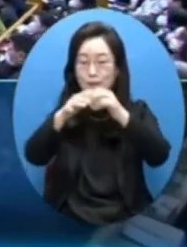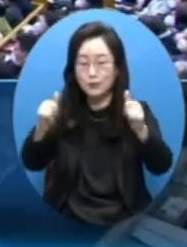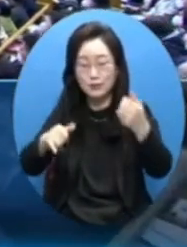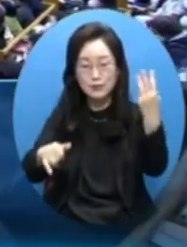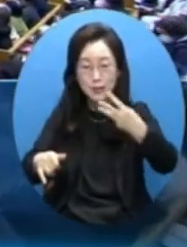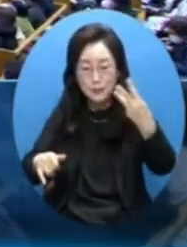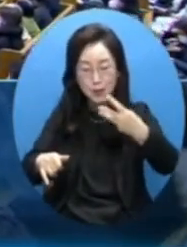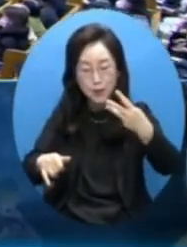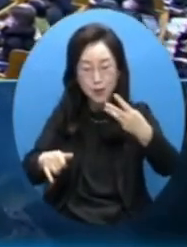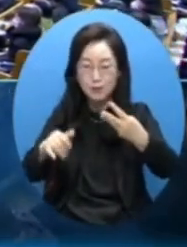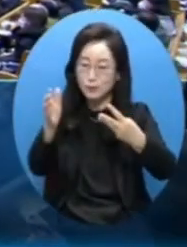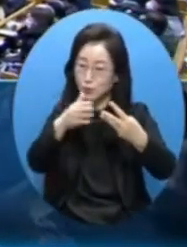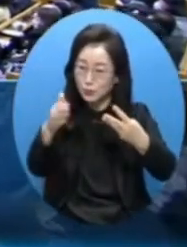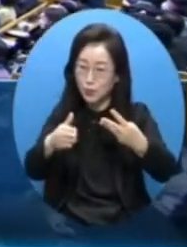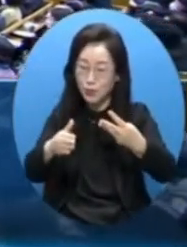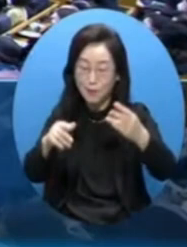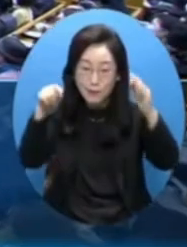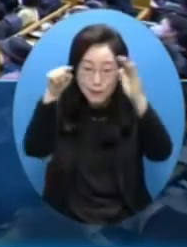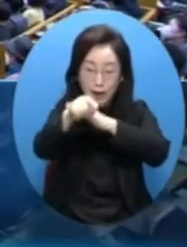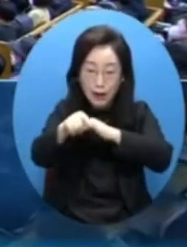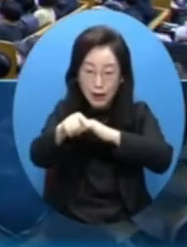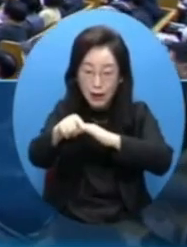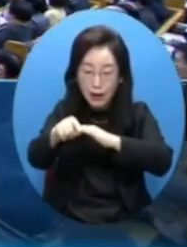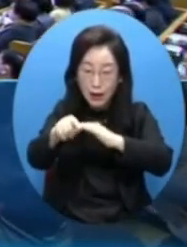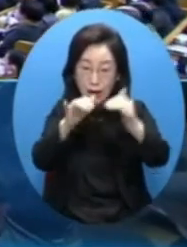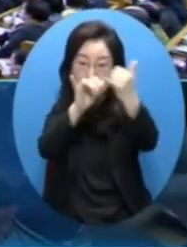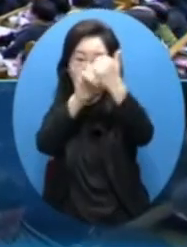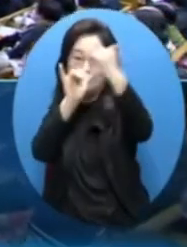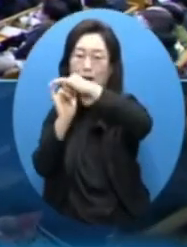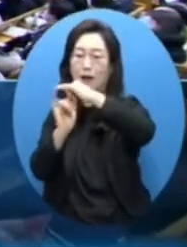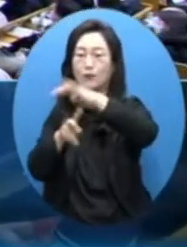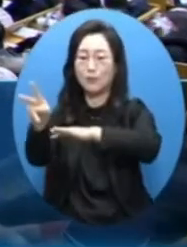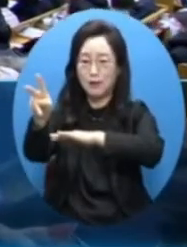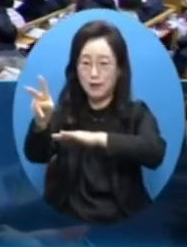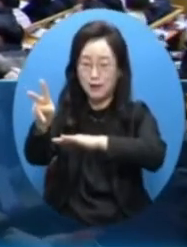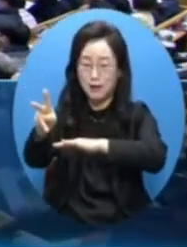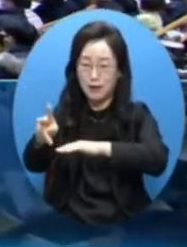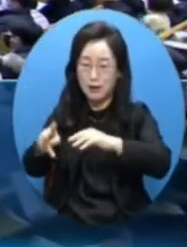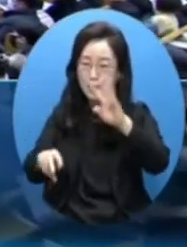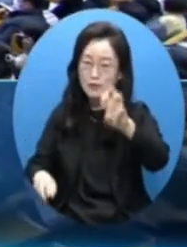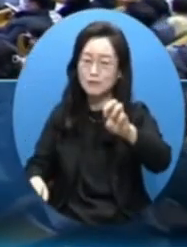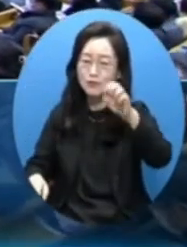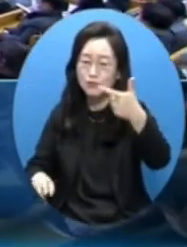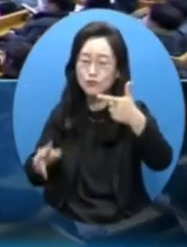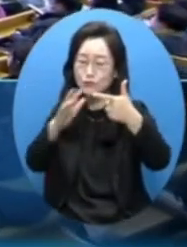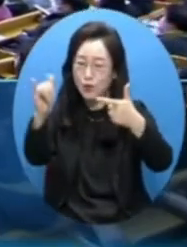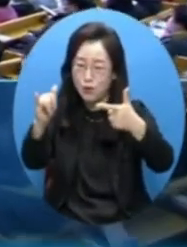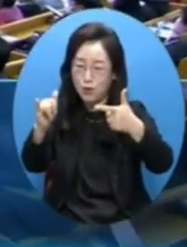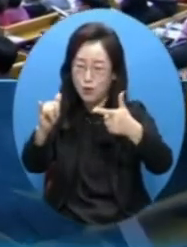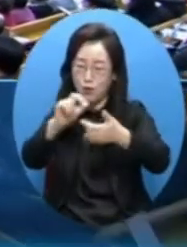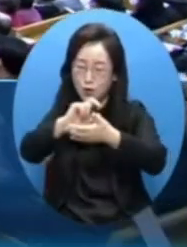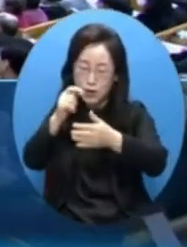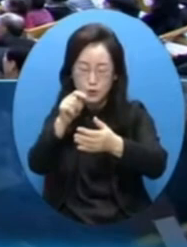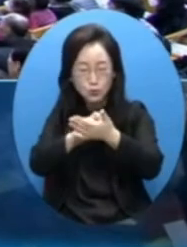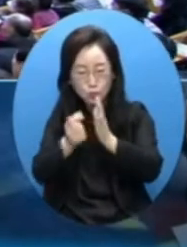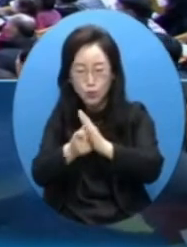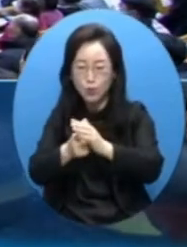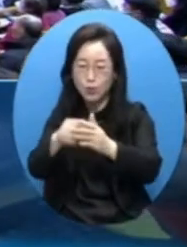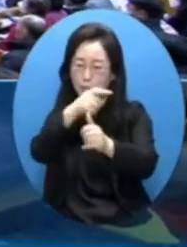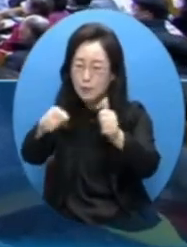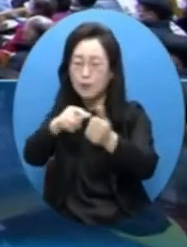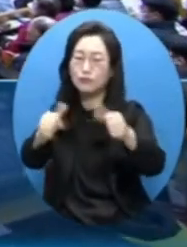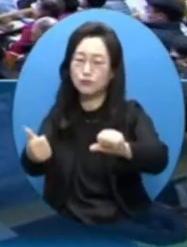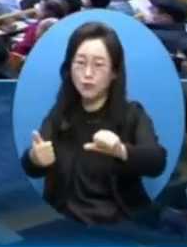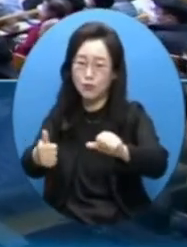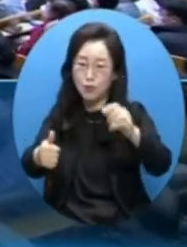3천 명증 글을 올라갔다가 아이 사람 앞에서 도망하니 아이 사람이 그들을 36명쯤 저 죽이고 성문 앞에서부터